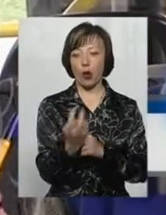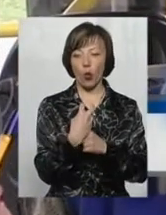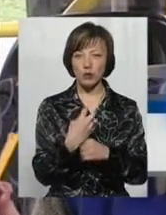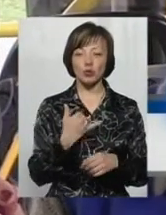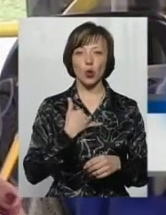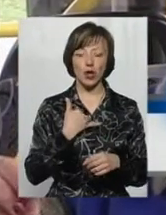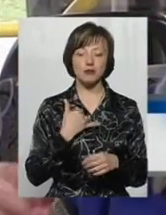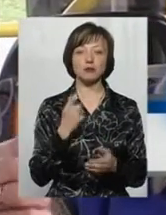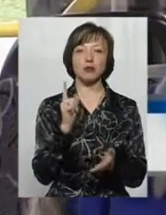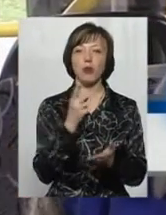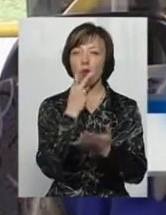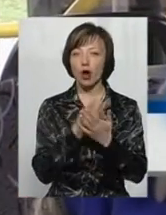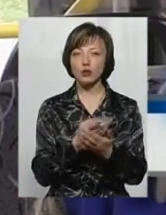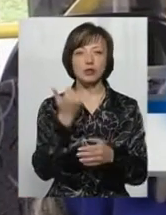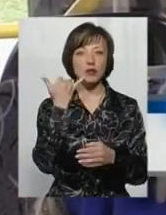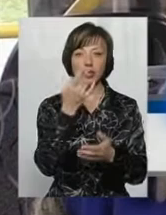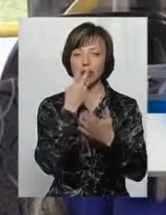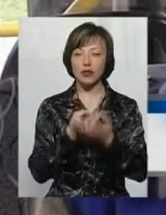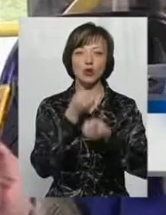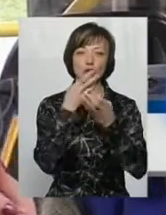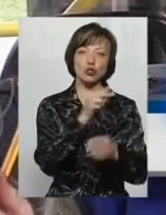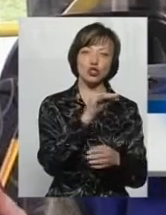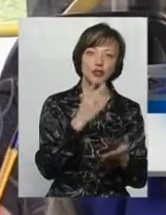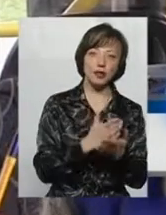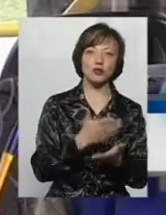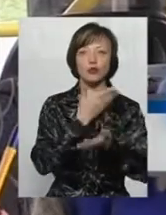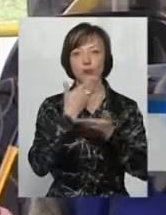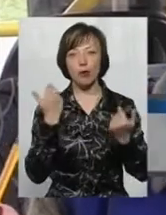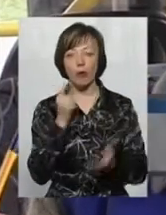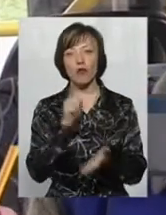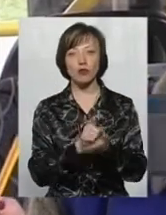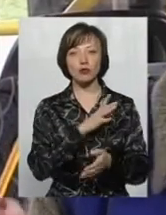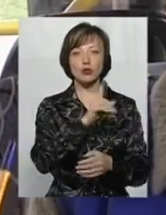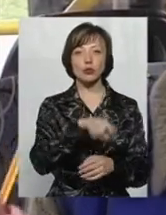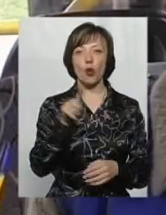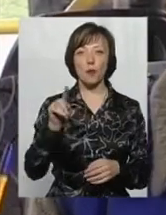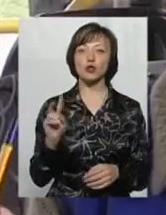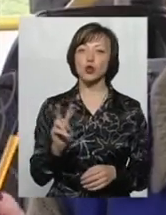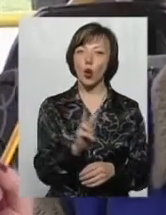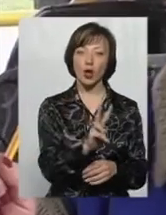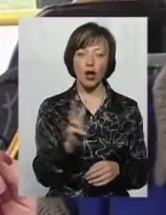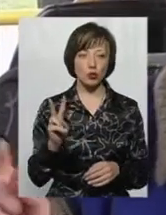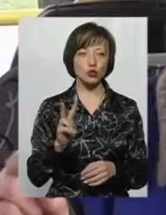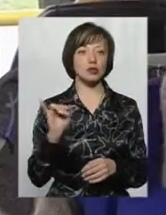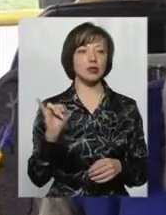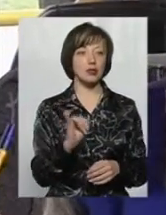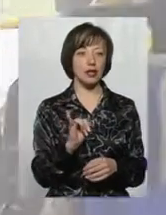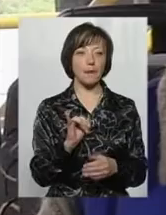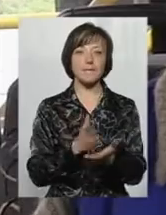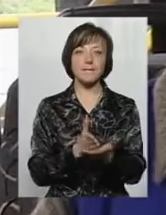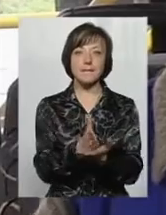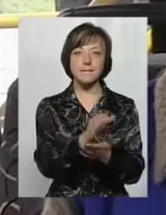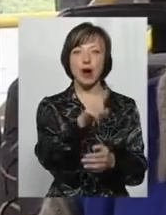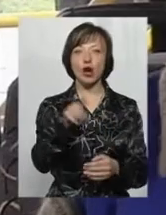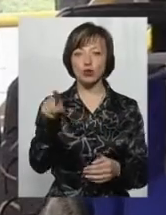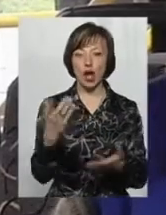Повинні дивитися добре, чи є, чи нема. Повинен бути номер тролейбуса і маршрут. Якщо